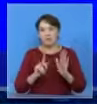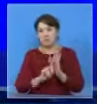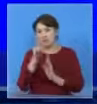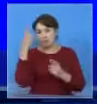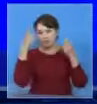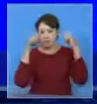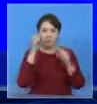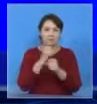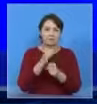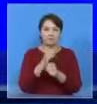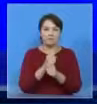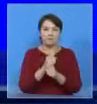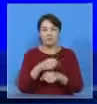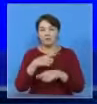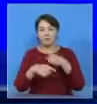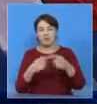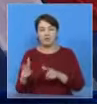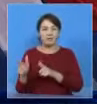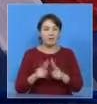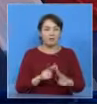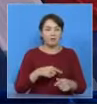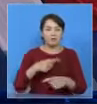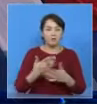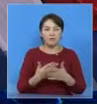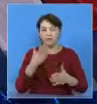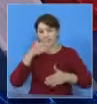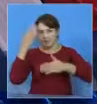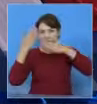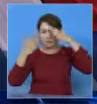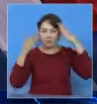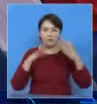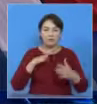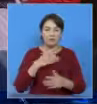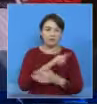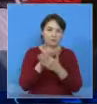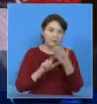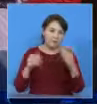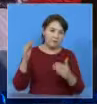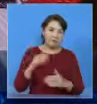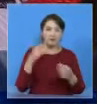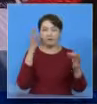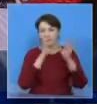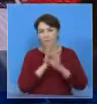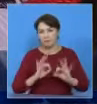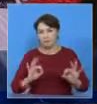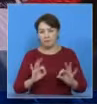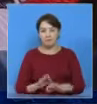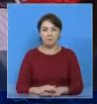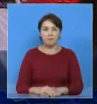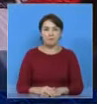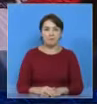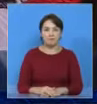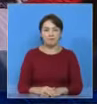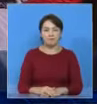творческой деятельности в будущем она готова и в дальнейшем радует поклонников своим творчеством раз анджел баков азамат ушанов